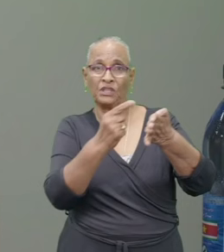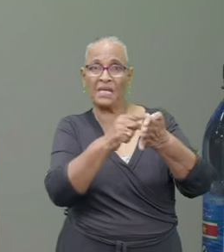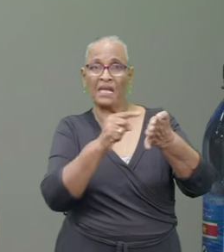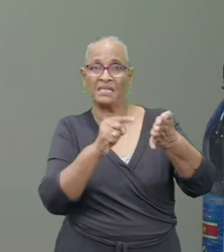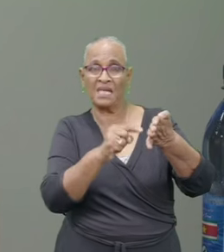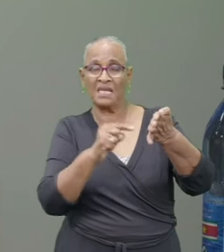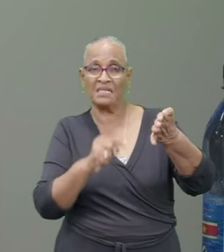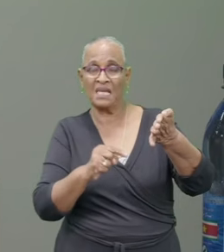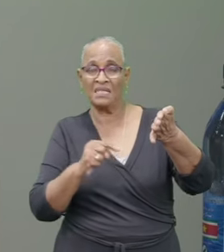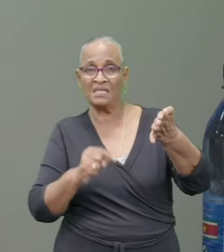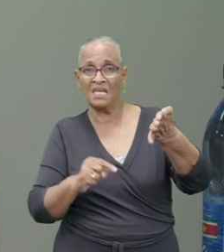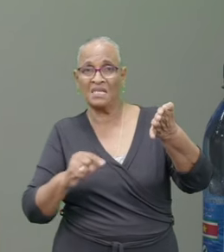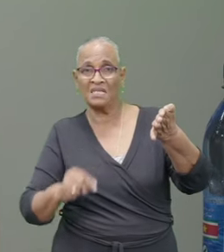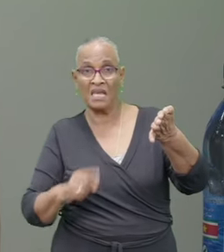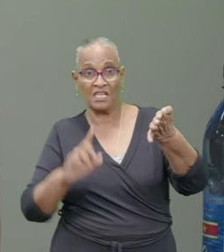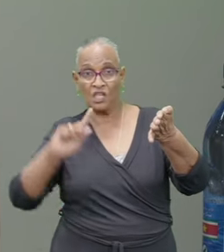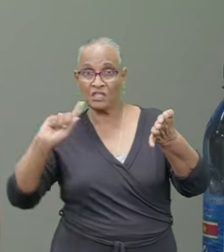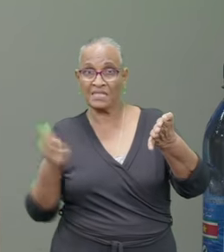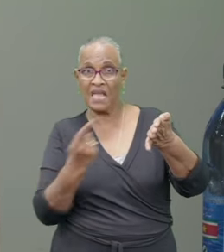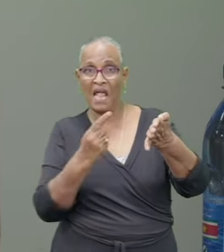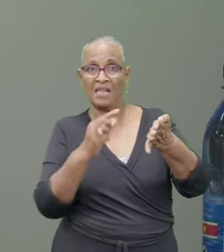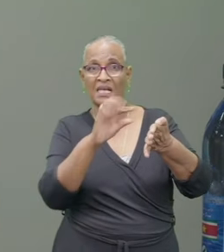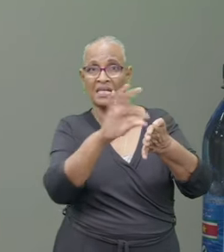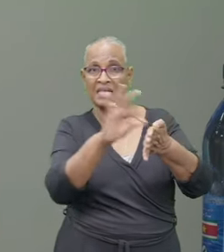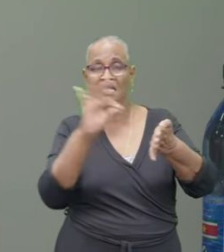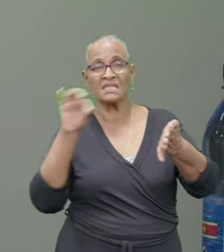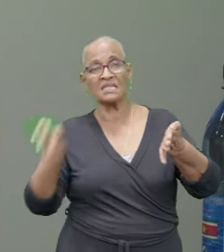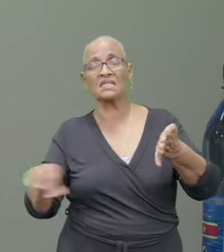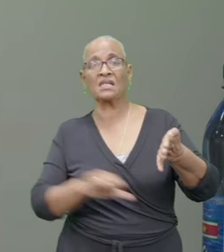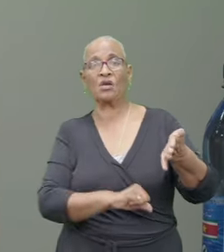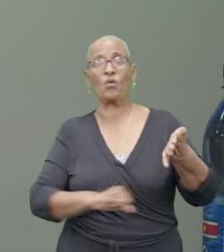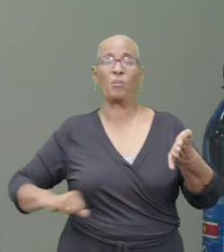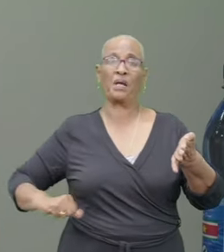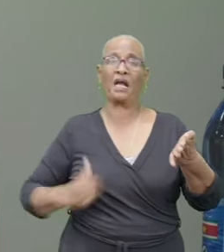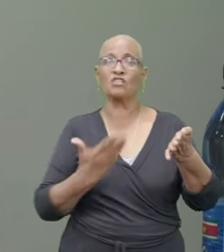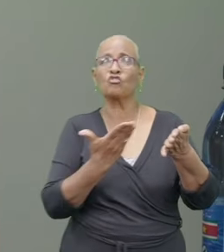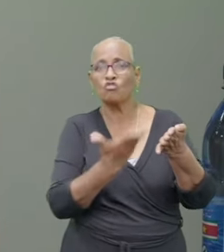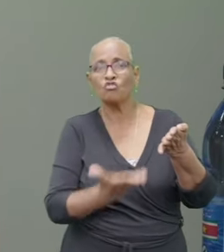gegeven moment, je moet dan de mensen met spoed proberen gegeven moment zo snel als mogelijk te plannen en ga zomaar